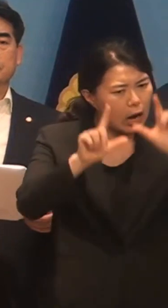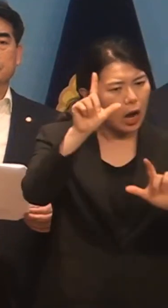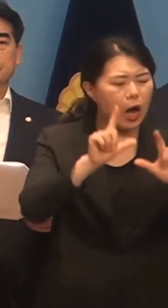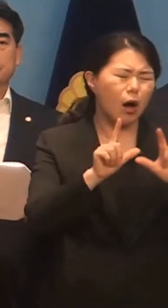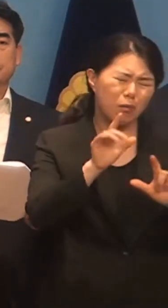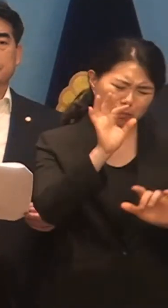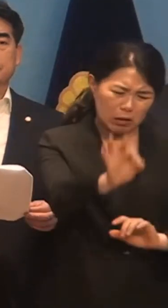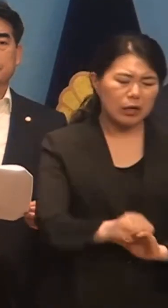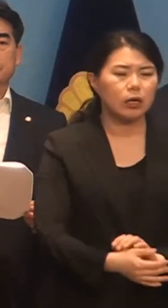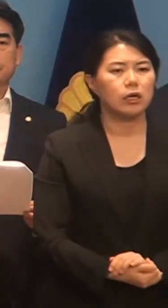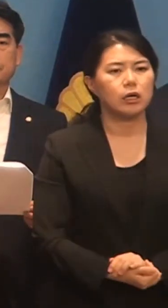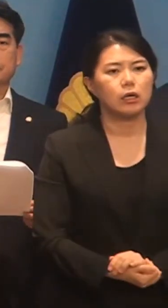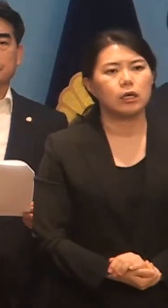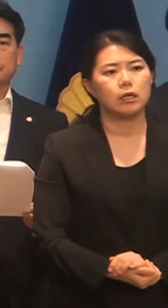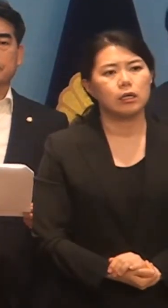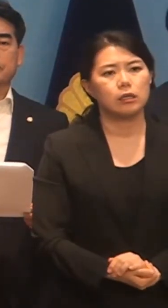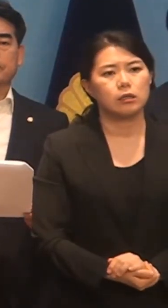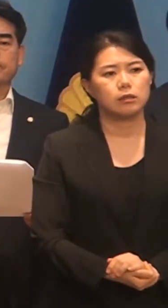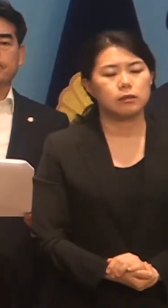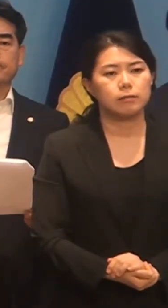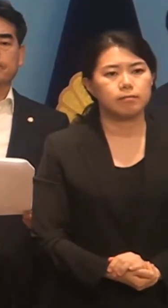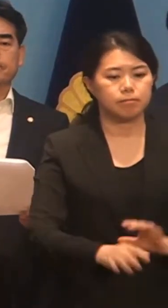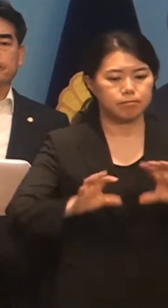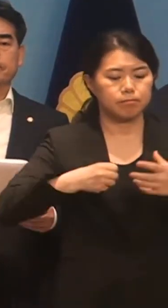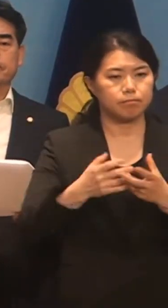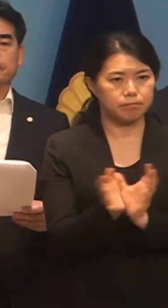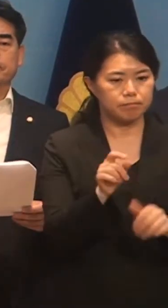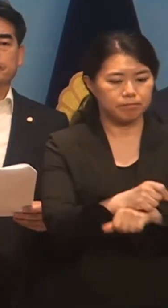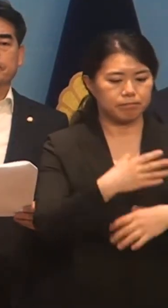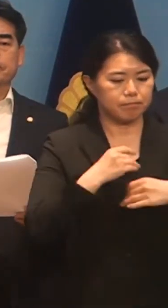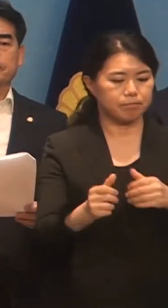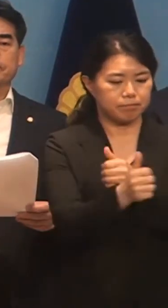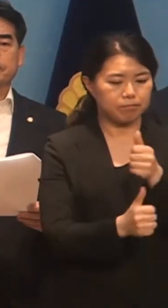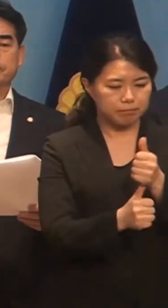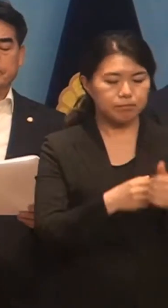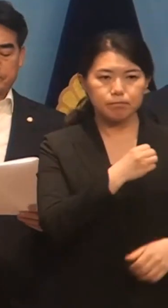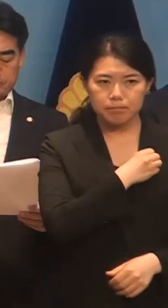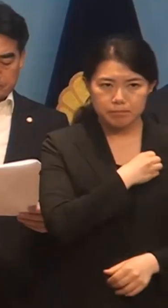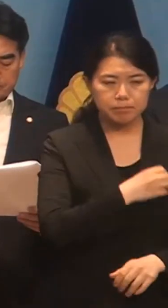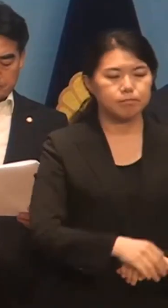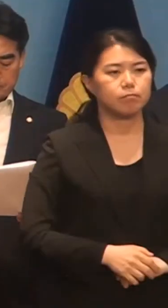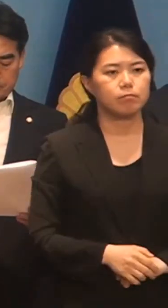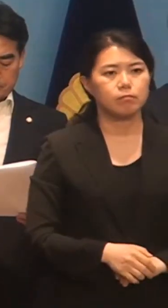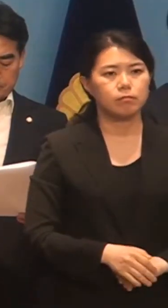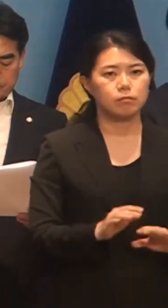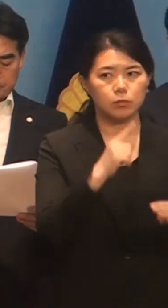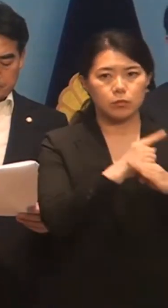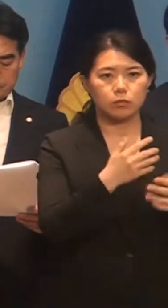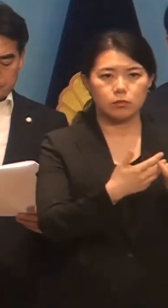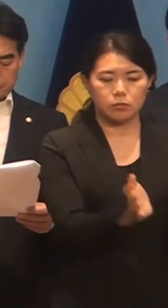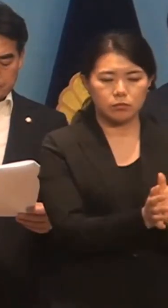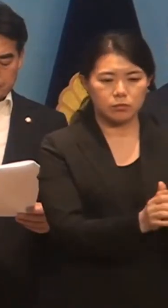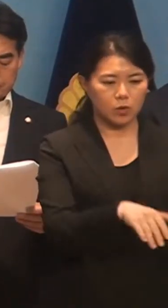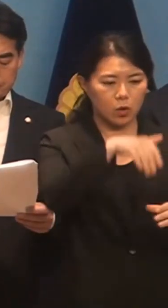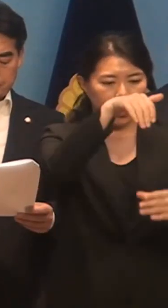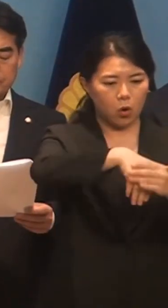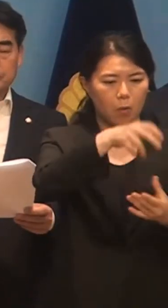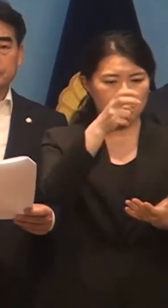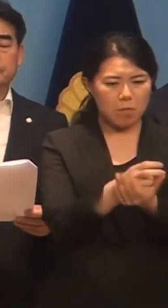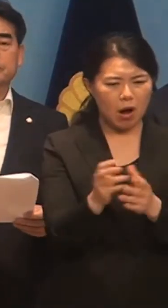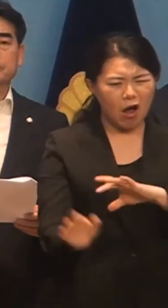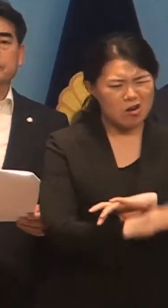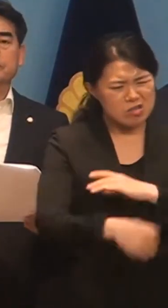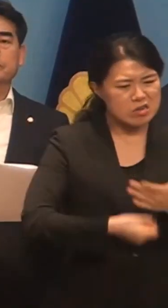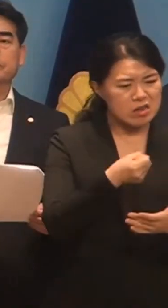눈에 뻔합니다. 이에 국민의힘 행정안전위원회 위원 일동은 민주당의 공직선거법